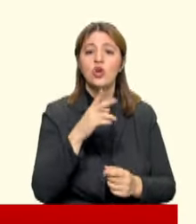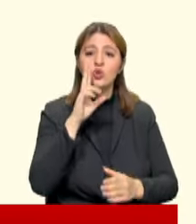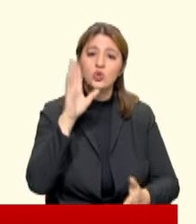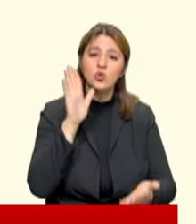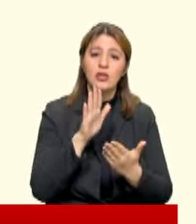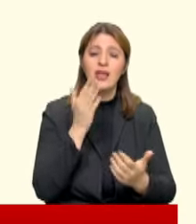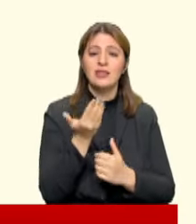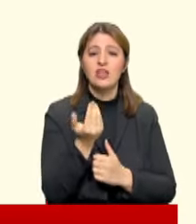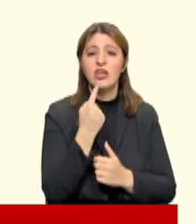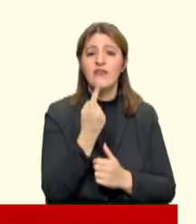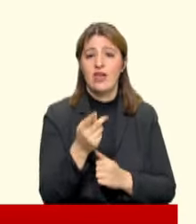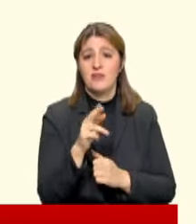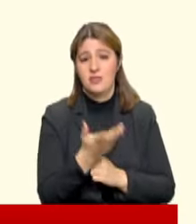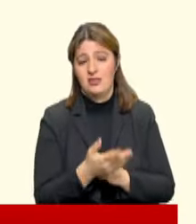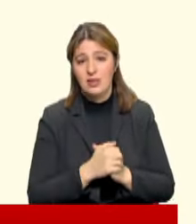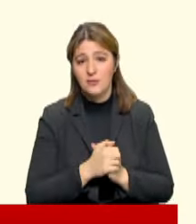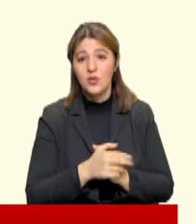yaklaştığın biry